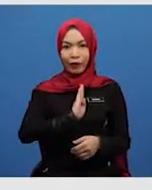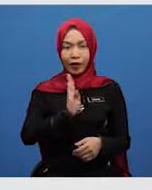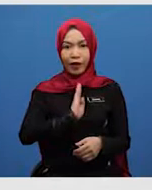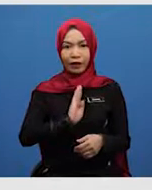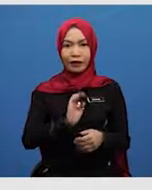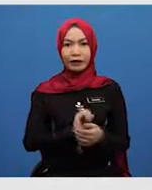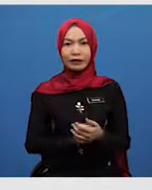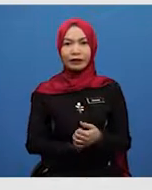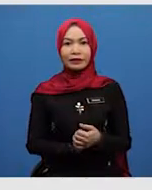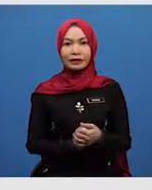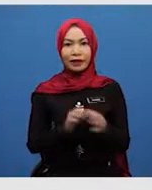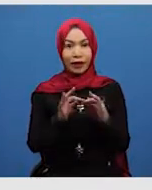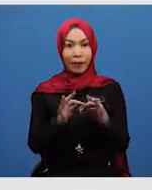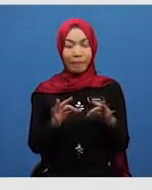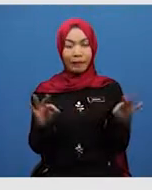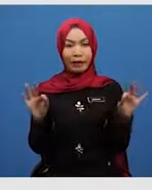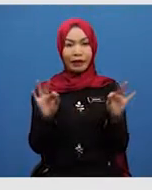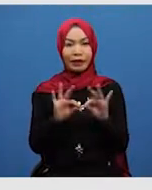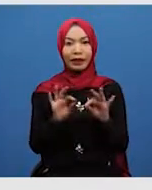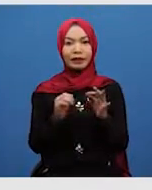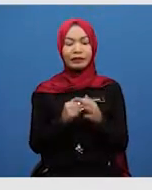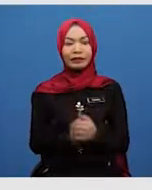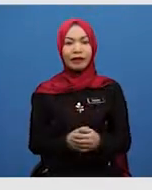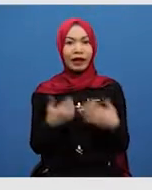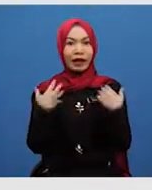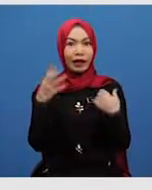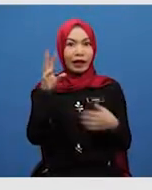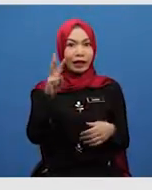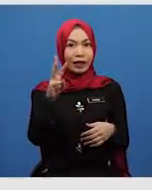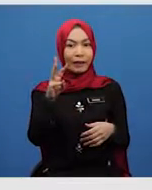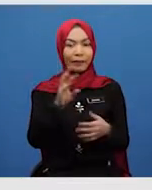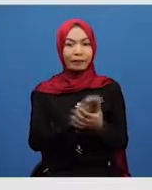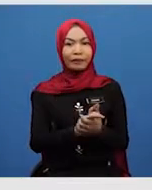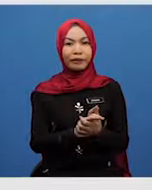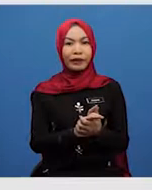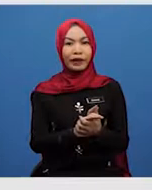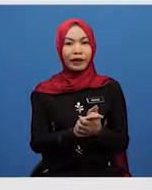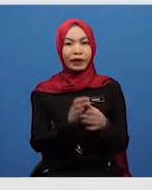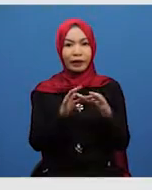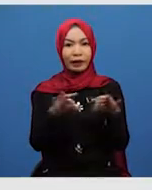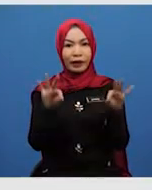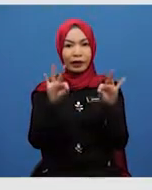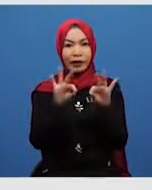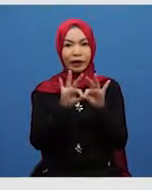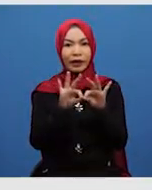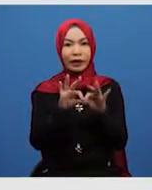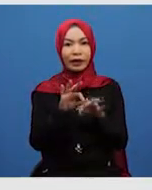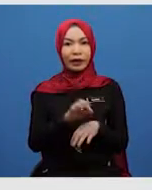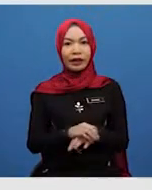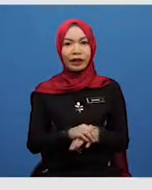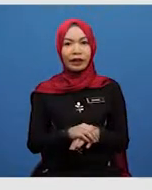6 info penting yang perlu anda kuasai dan pahami tentang sistem kesukuan yang